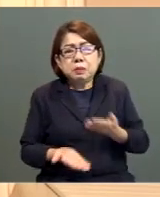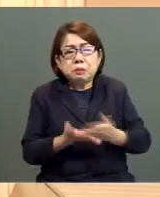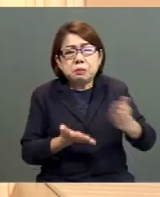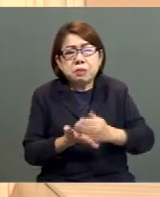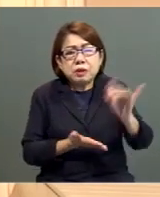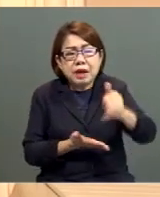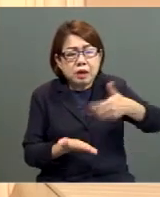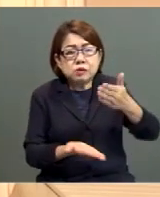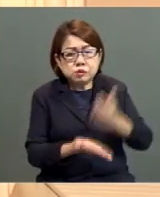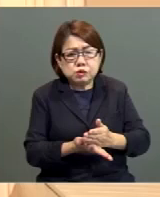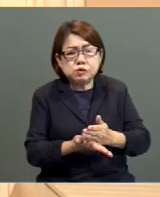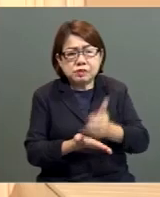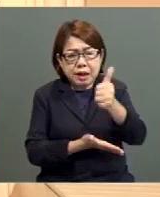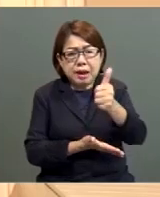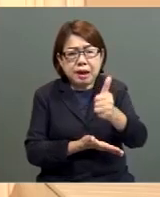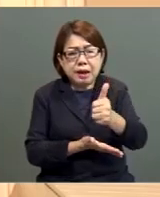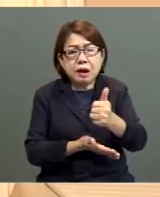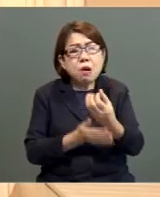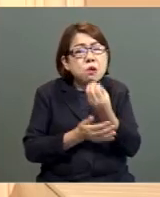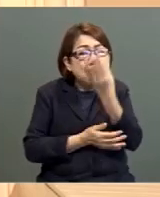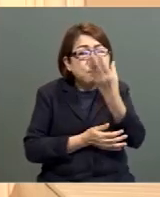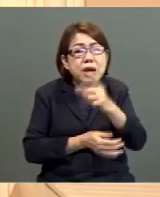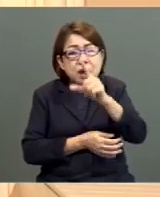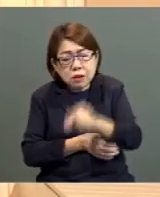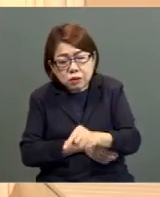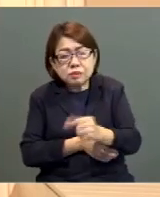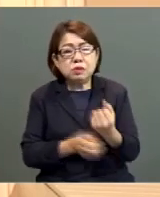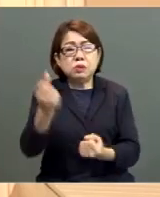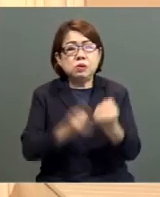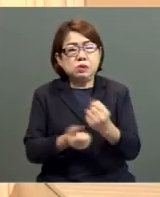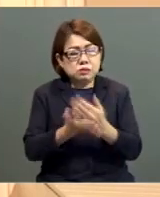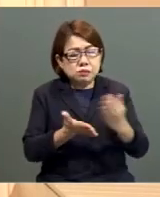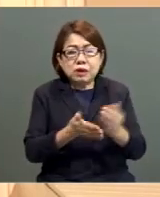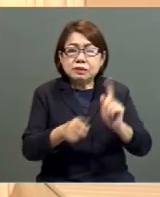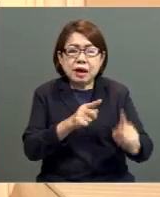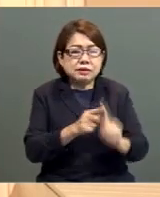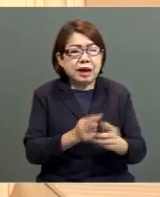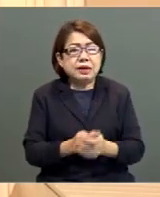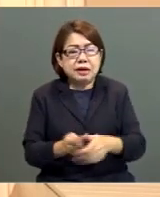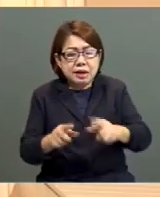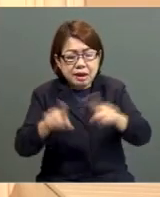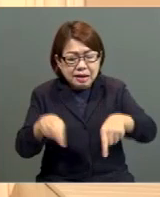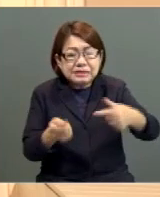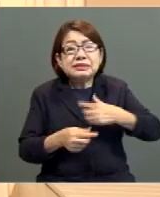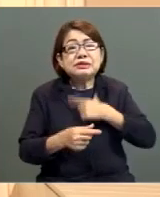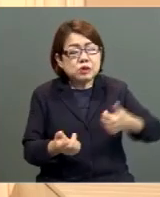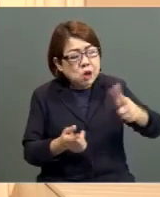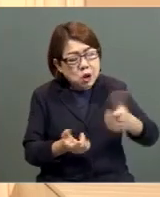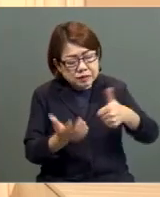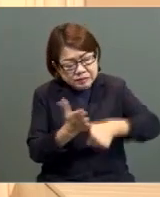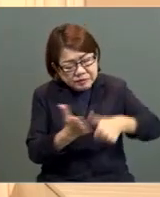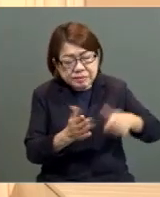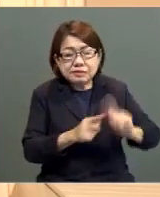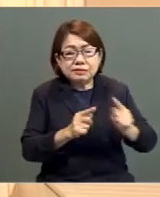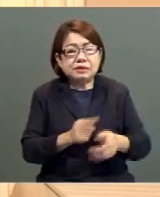อกเบี้ยเงินผ่อนบ้านผ่อนรถขยายเวลาชำระตั๋วจำนำและลดอัตราขั้นต่ำการจ่ายหนี้บัตรเ